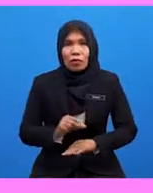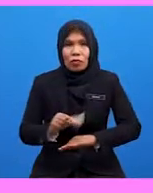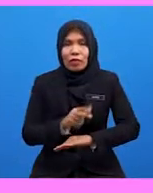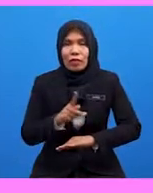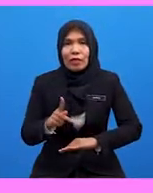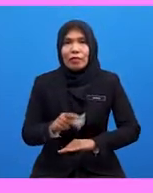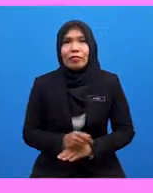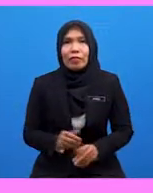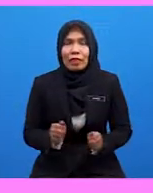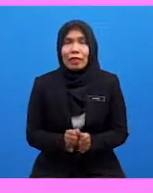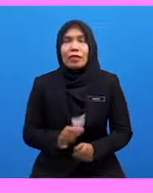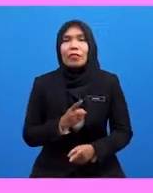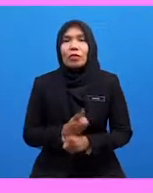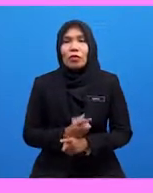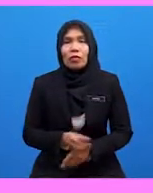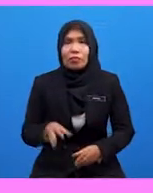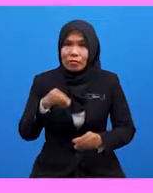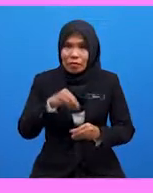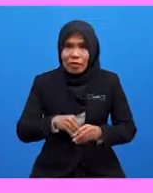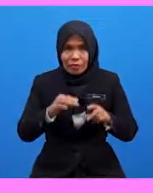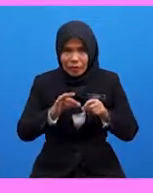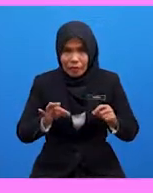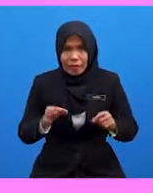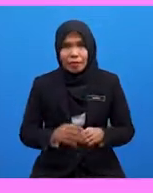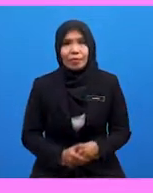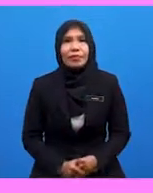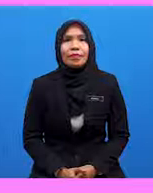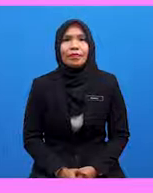tugas dengan betul dalam ayat mengikut konteks.